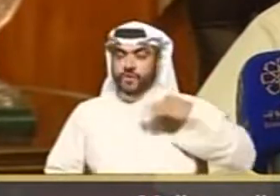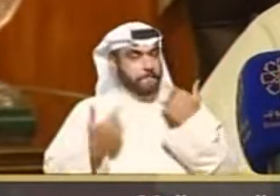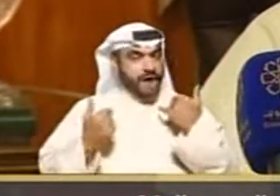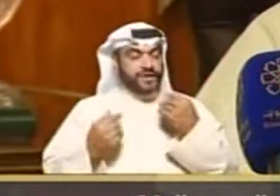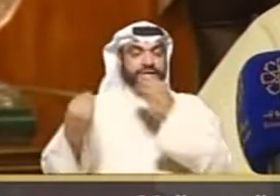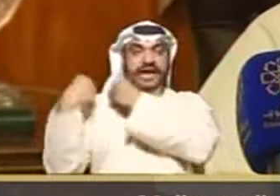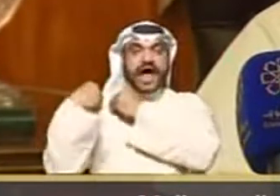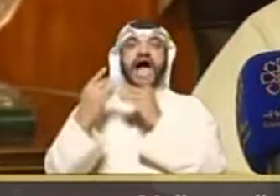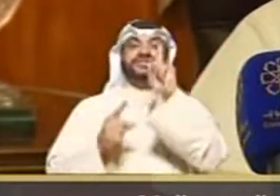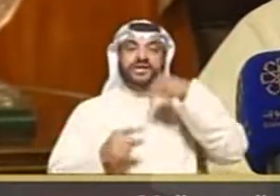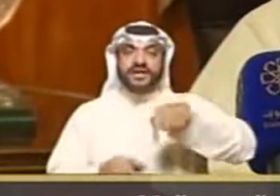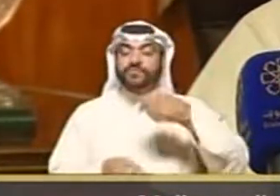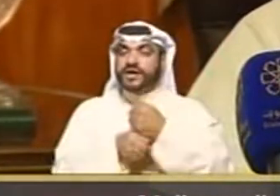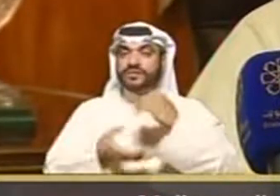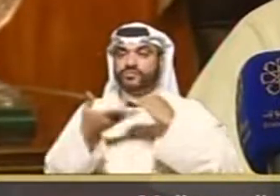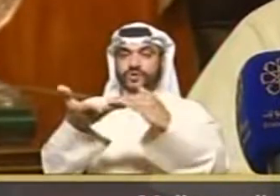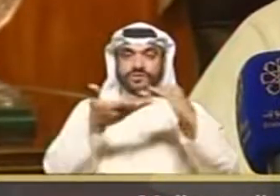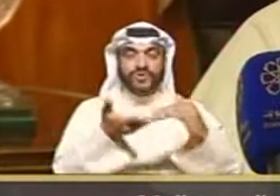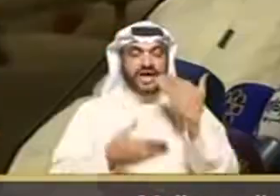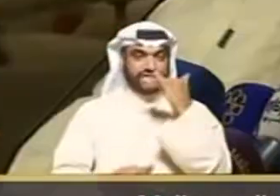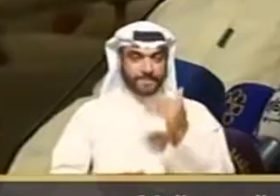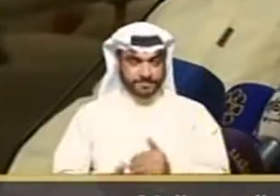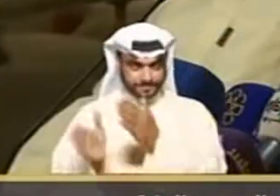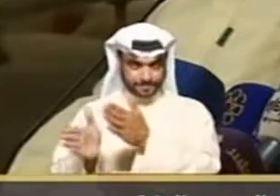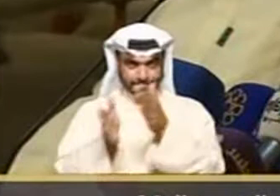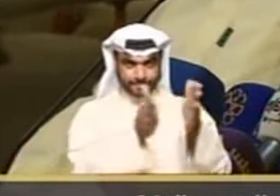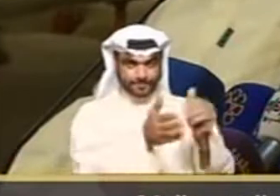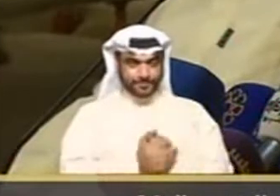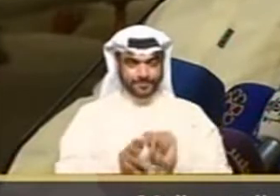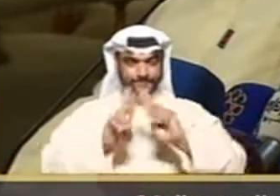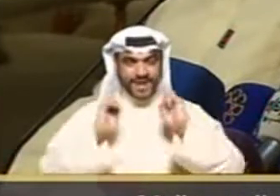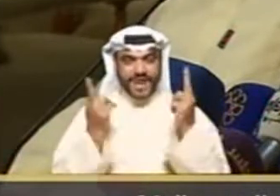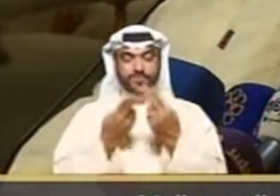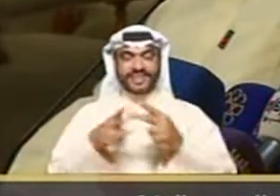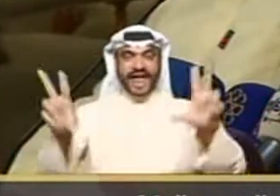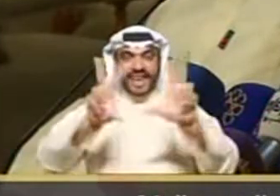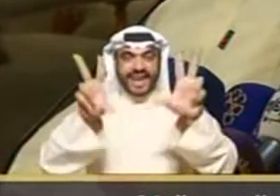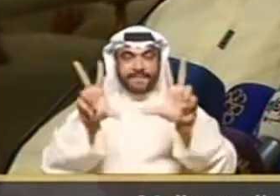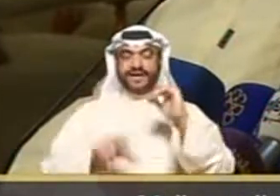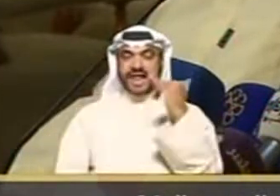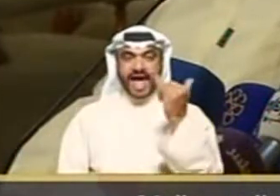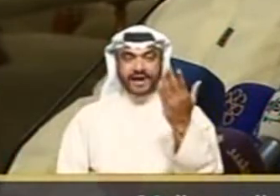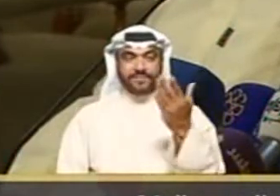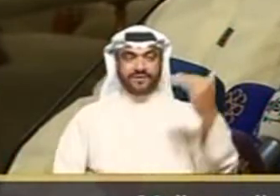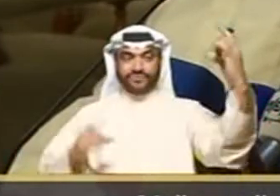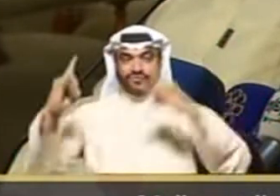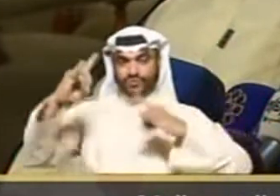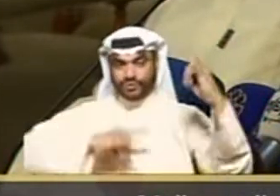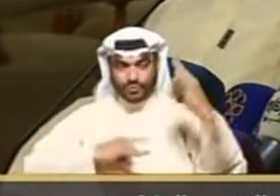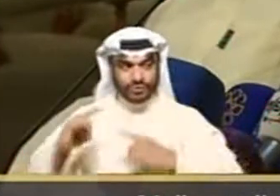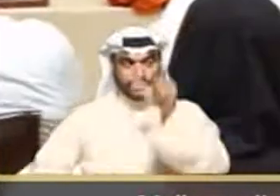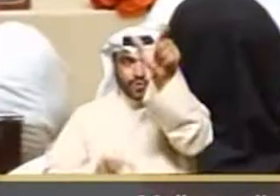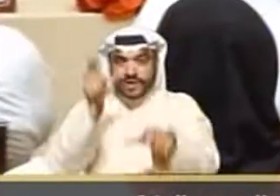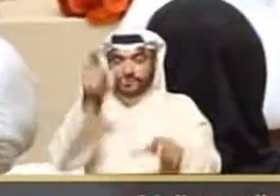وبالمبادرات التطوعية التي يقوم بها الشباب. الملتقى الإعلامي العربي بحضور كوكبة من الإعلاميين